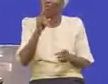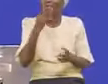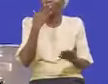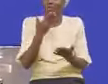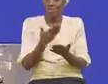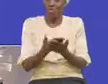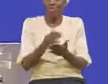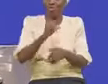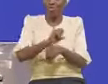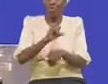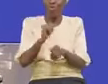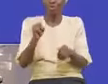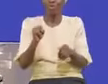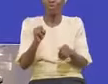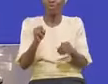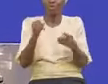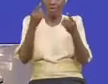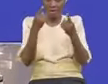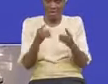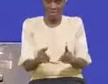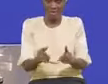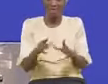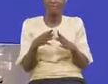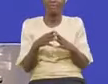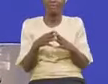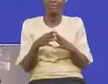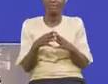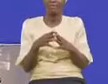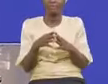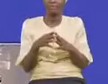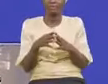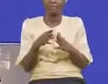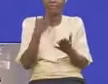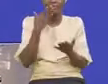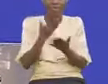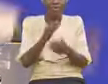eye eyia ye dɔ nyiwɔwɔ ŋutɔ va dze na gɔme ya